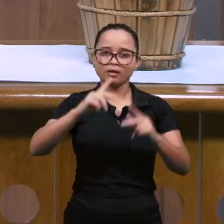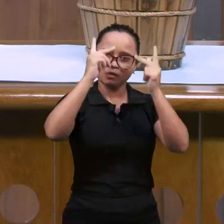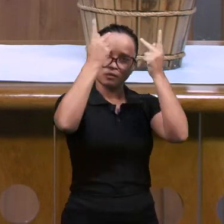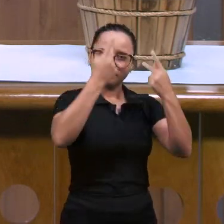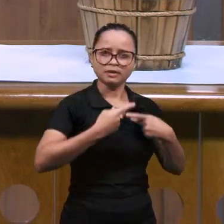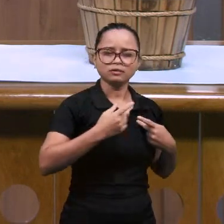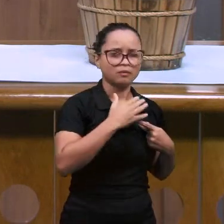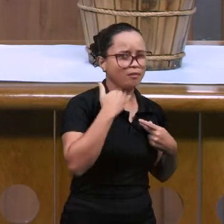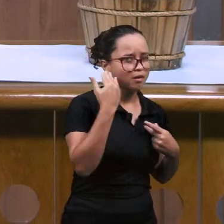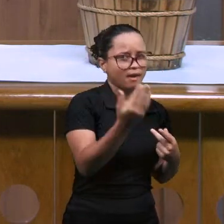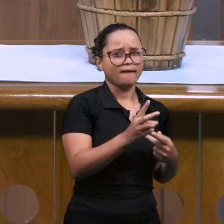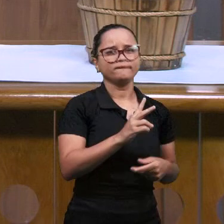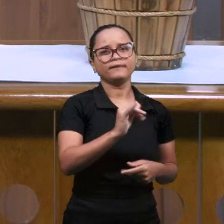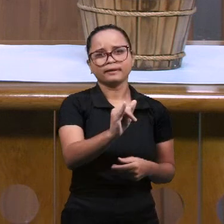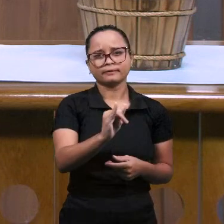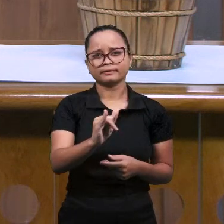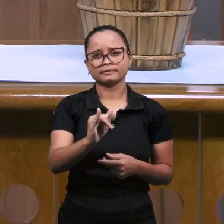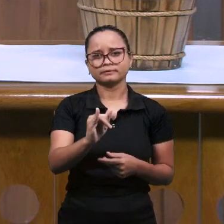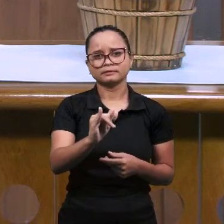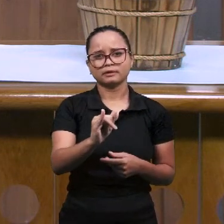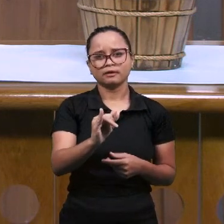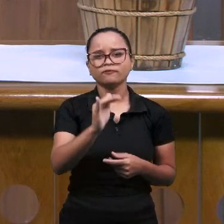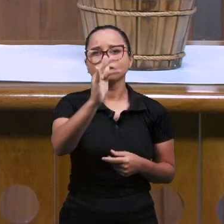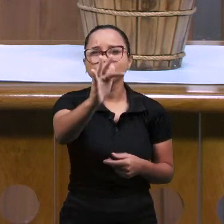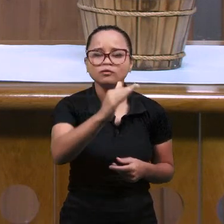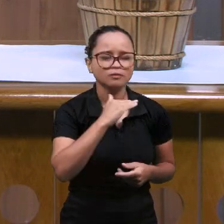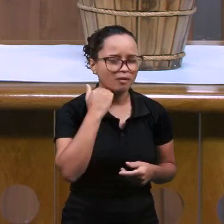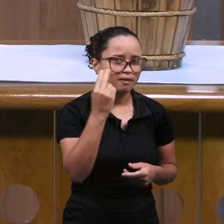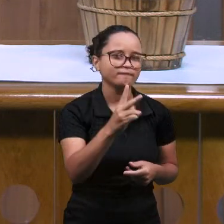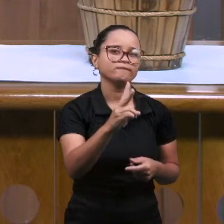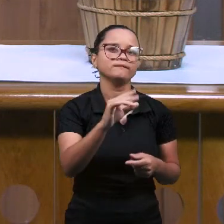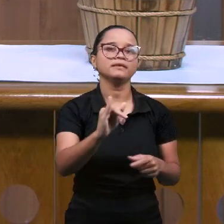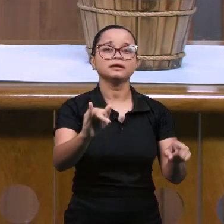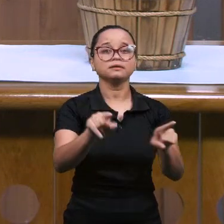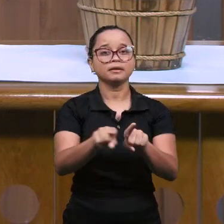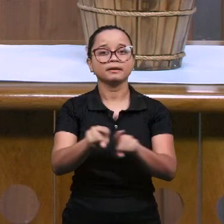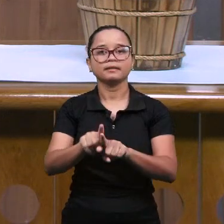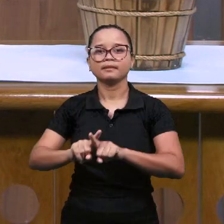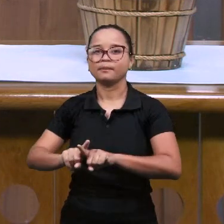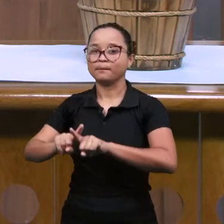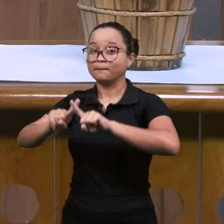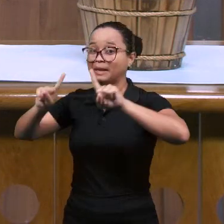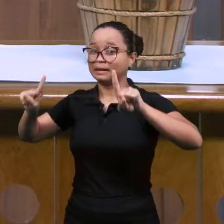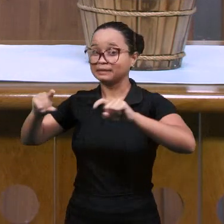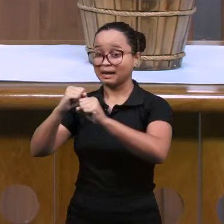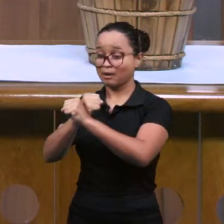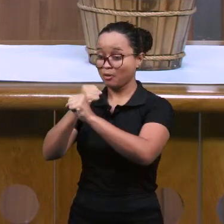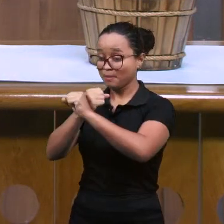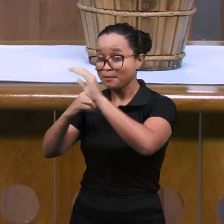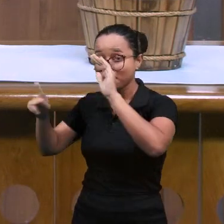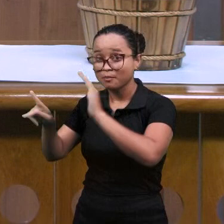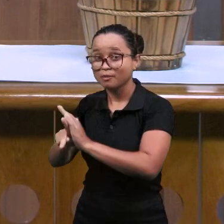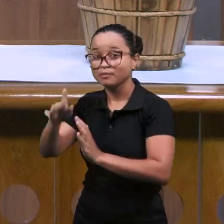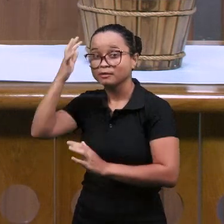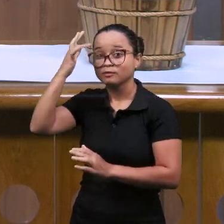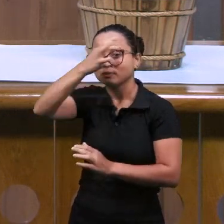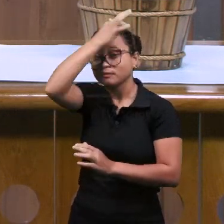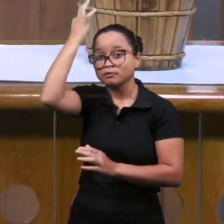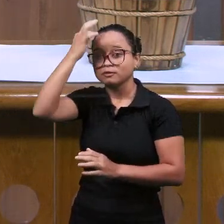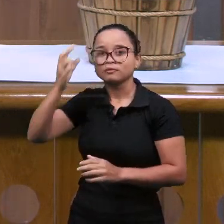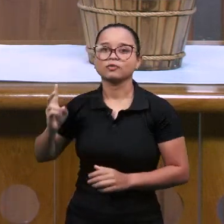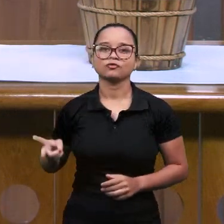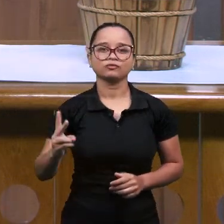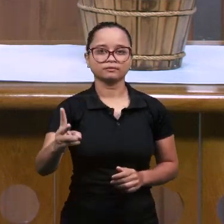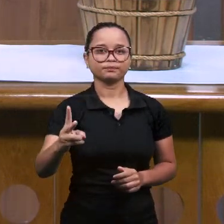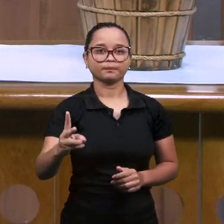passés, beaucoup vont passer, mais l'œuvre va continuer. Mais ce qui est important, c'est que Josué et Caleb